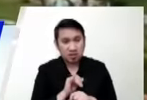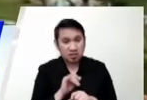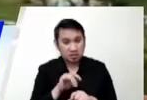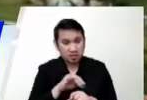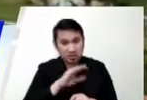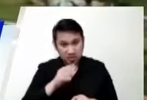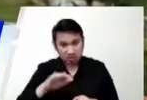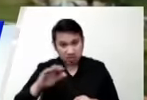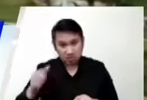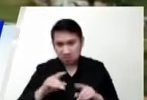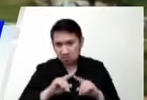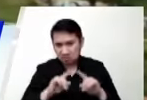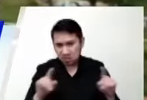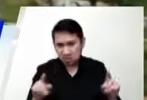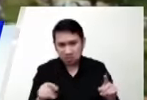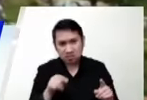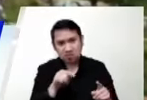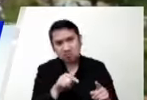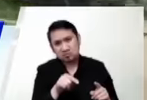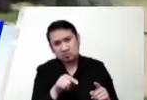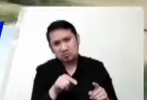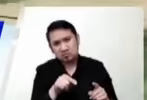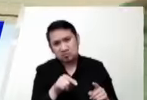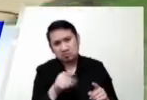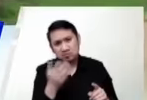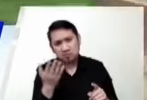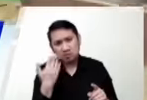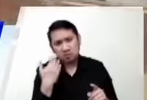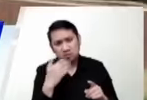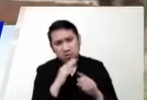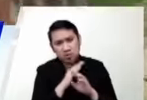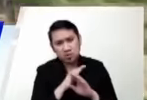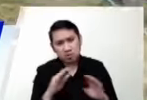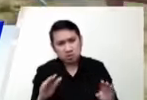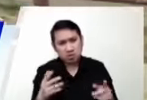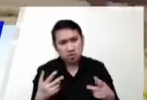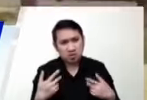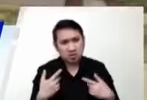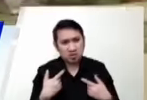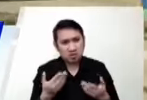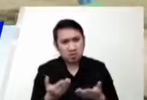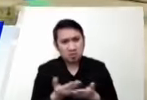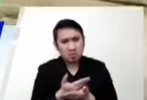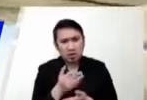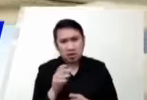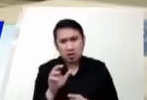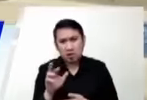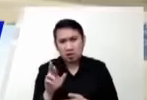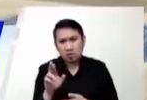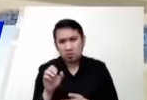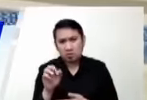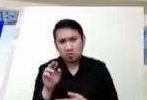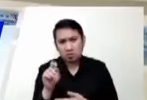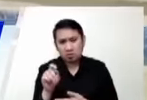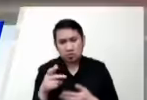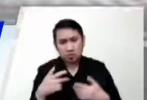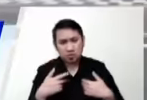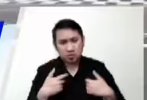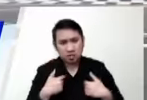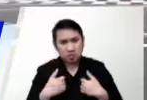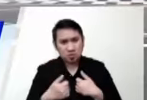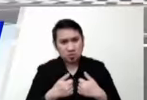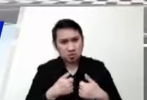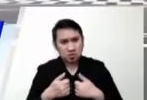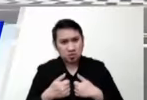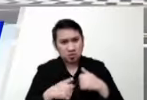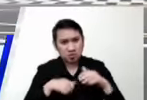buwan, ang tahimik na tanawin noon ginimbal ng bagong resort na nag-host pa ng swimming competition ngayon taon.